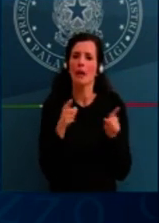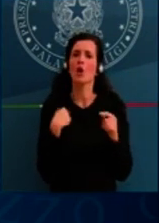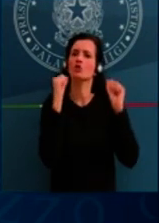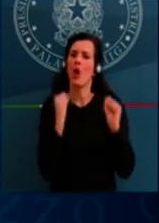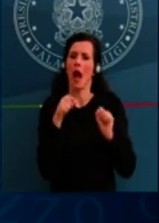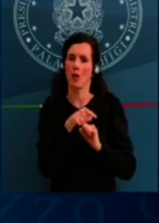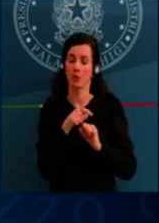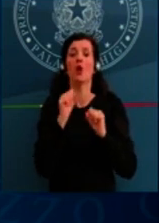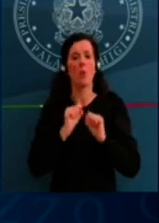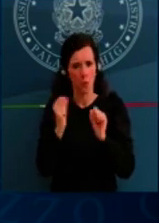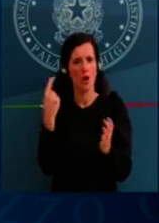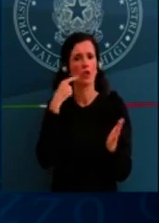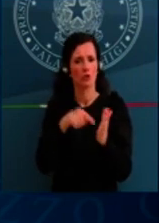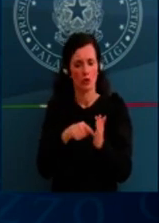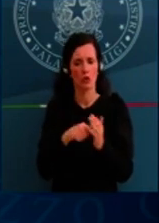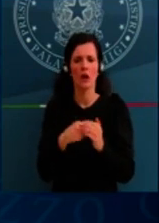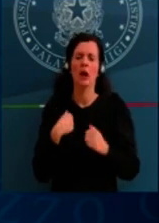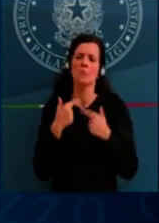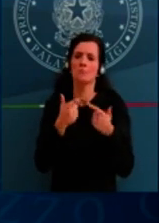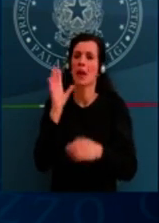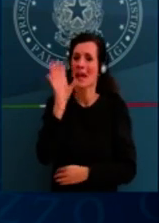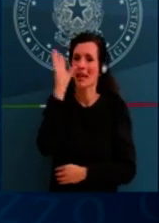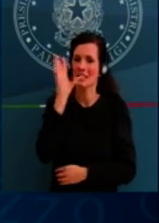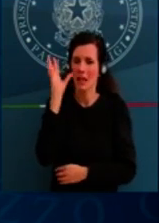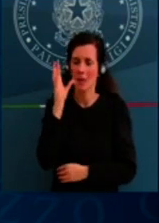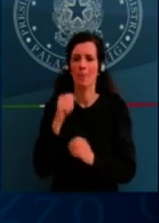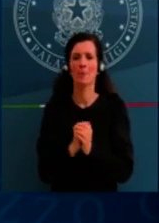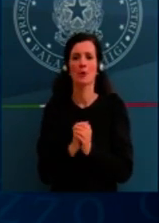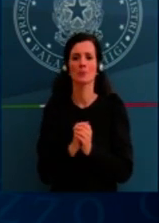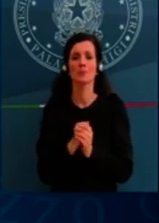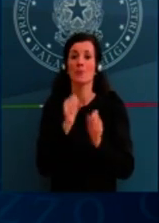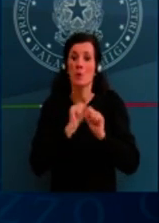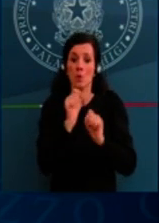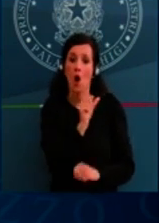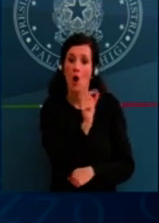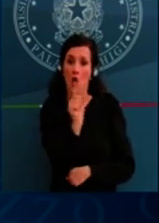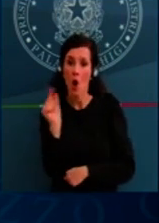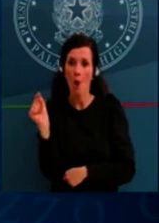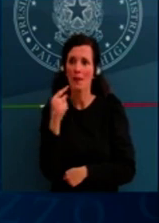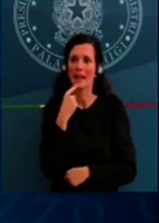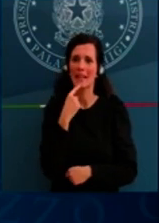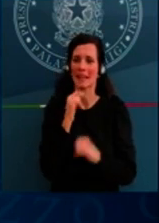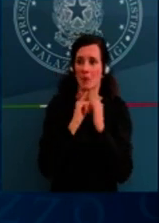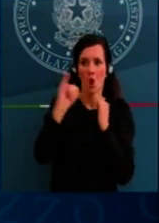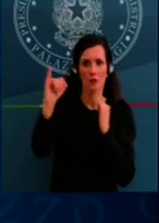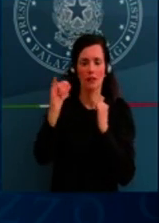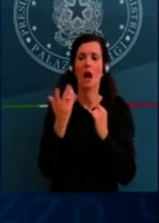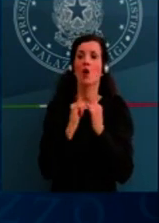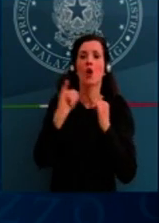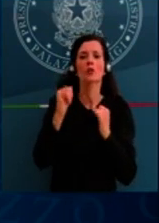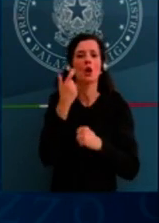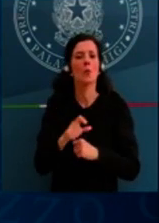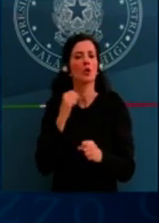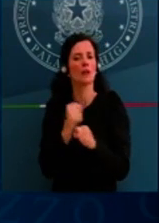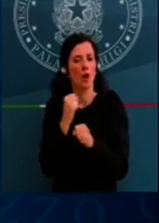distanti per motivi di lavoro ma che convivono in una medieval quantomeno con una certa frequenza prima di